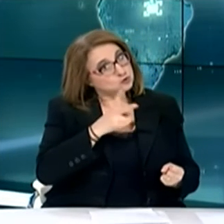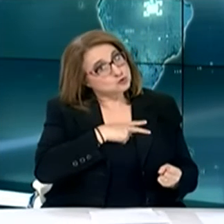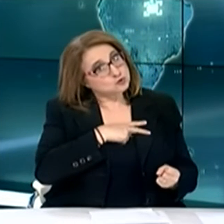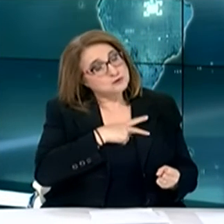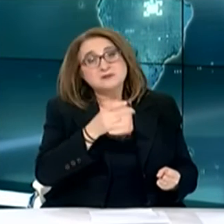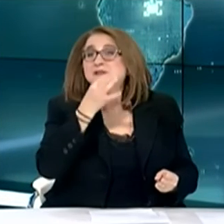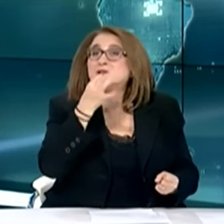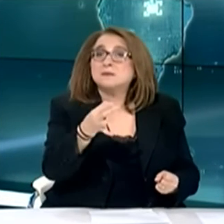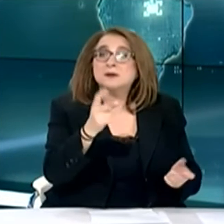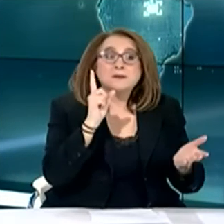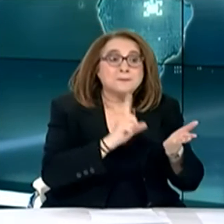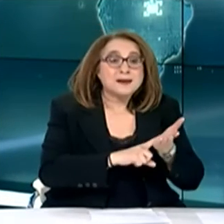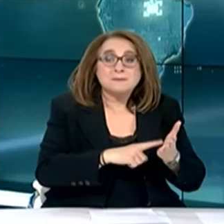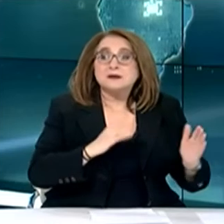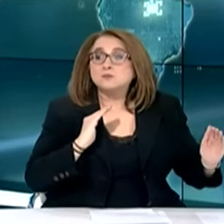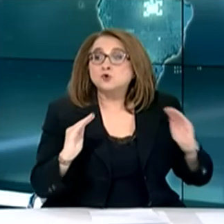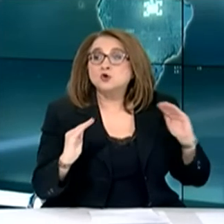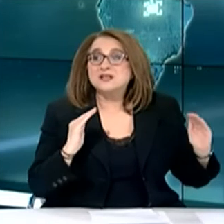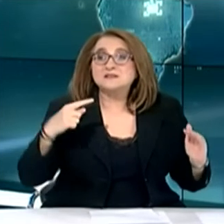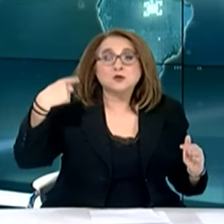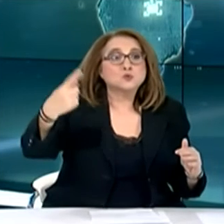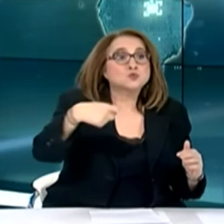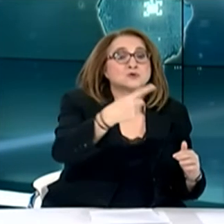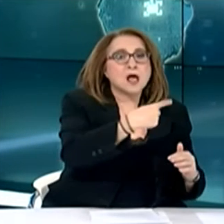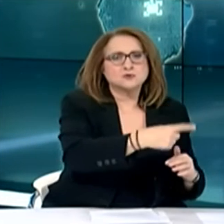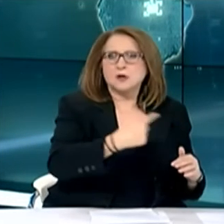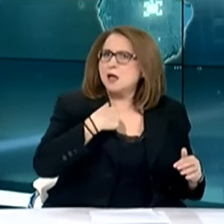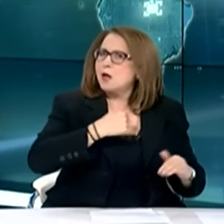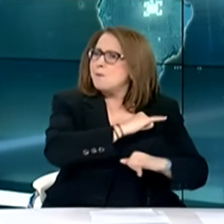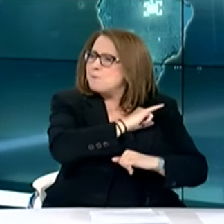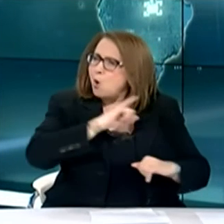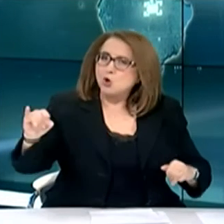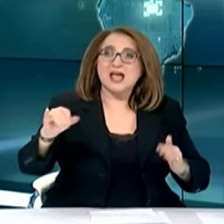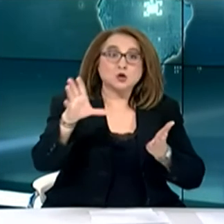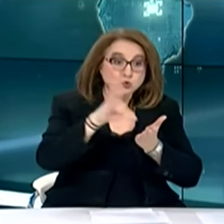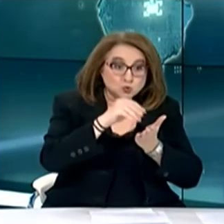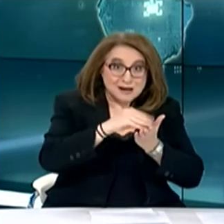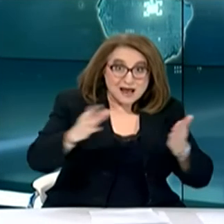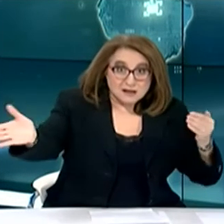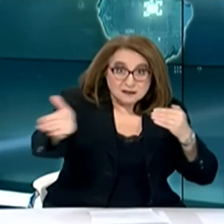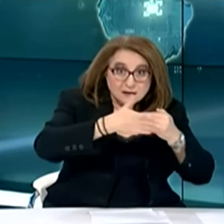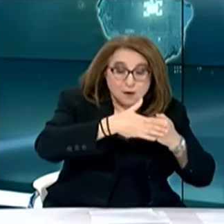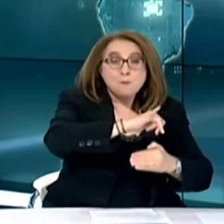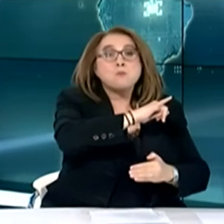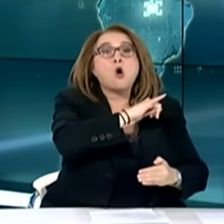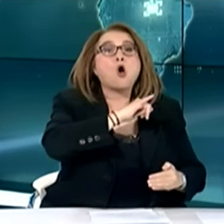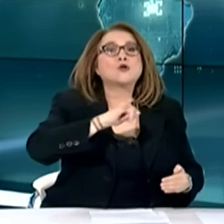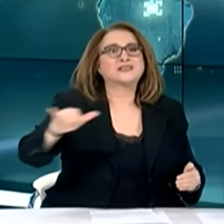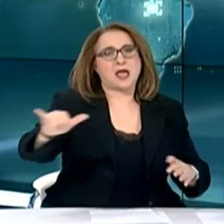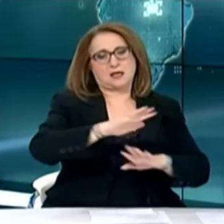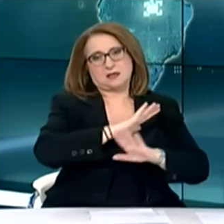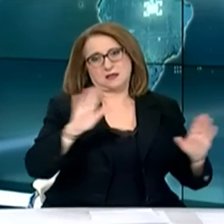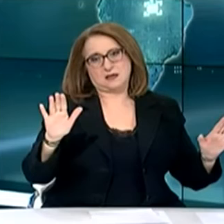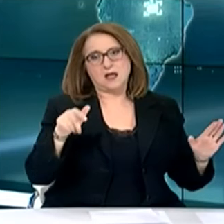με το φόβο ότι θα κλείσουν τα σούπερ μάρκετ, κάτι που ποτέ δεν υπόθηκε και ούτε θα γίνει ποτέ, και να εκθέτουν άλλους σε αυτή την κατάσταση του αυξημένου